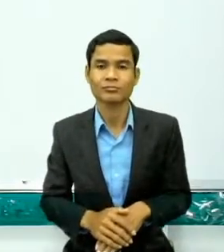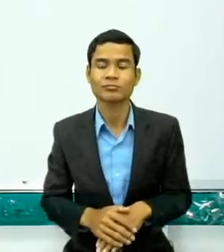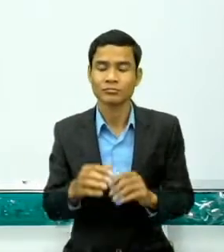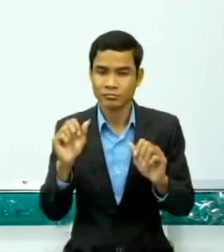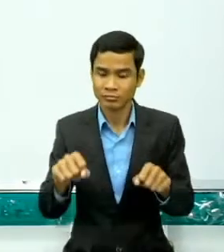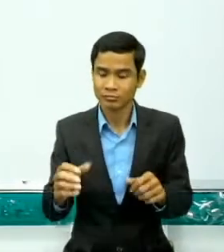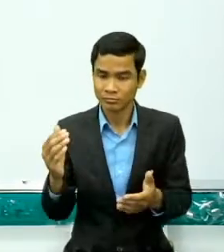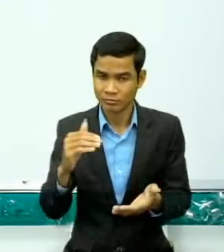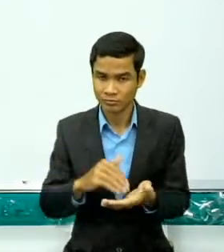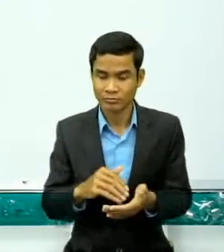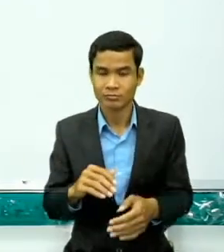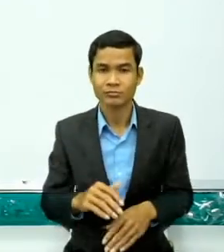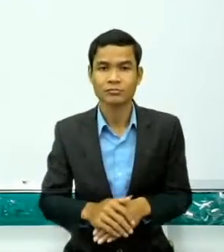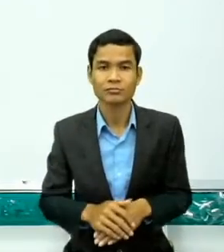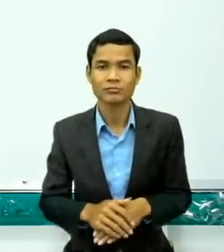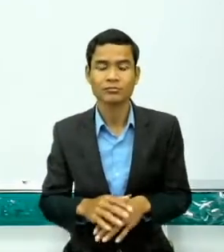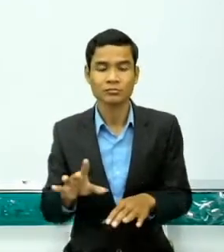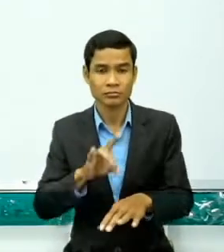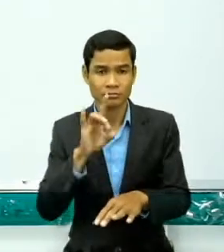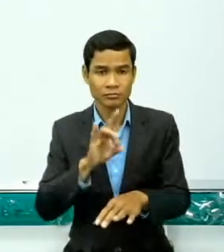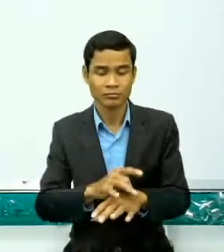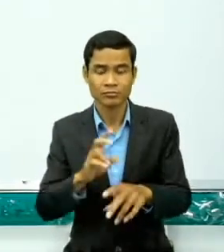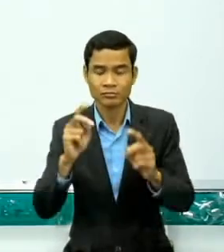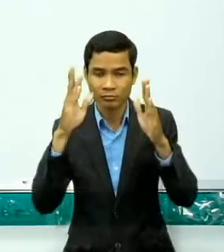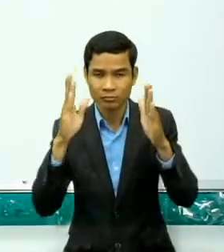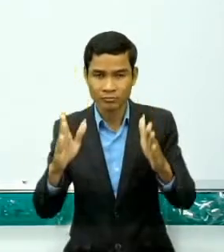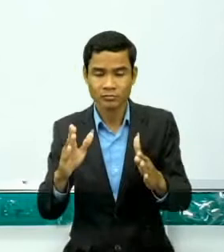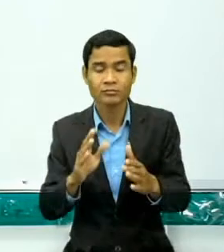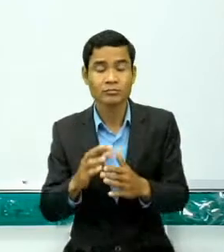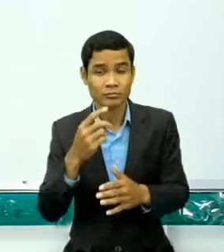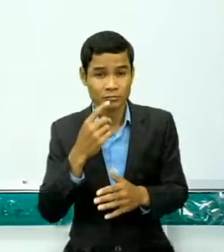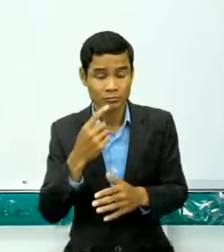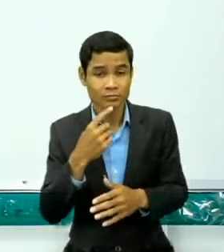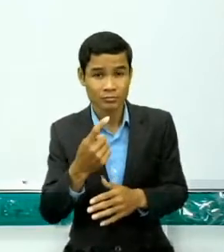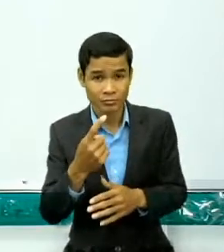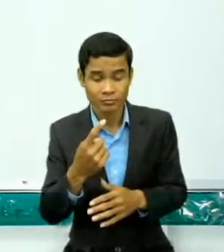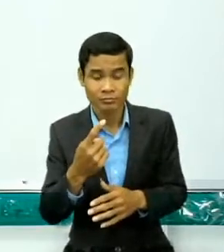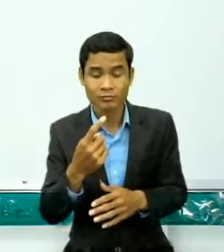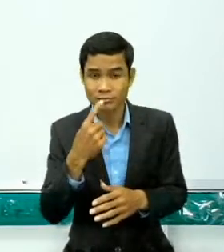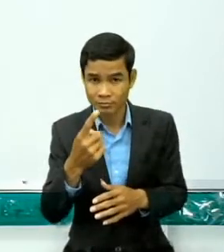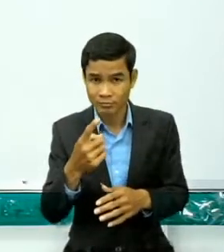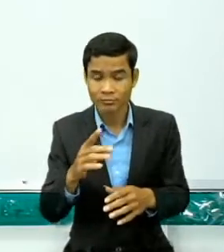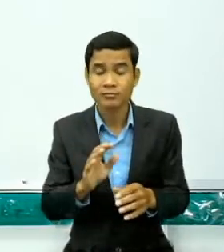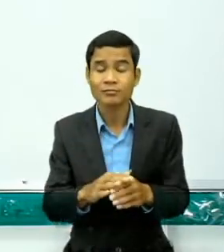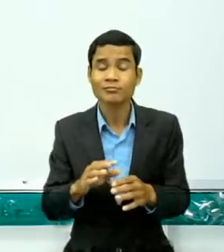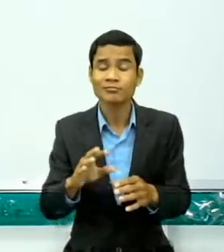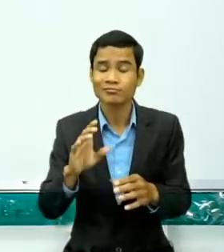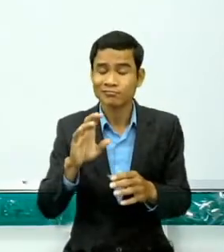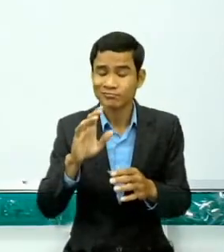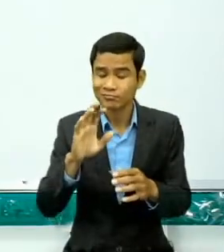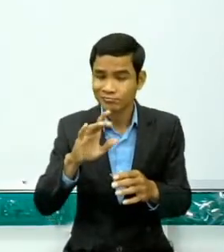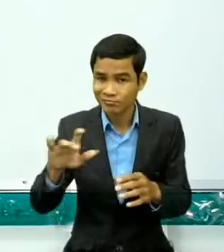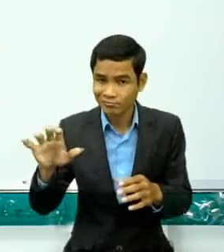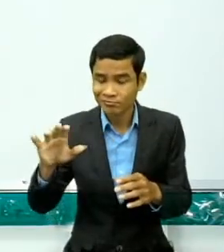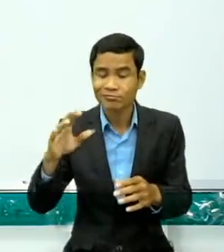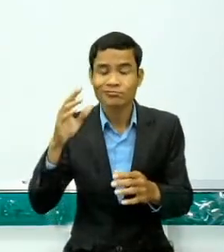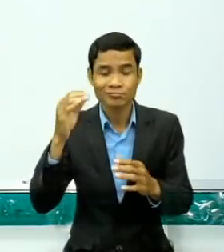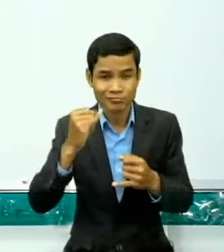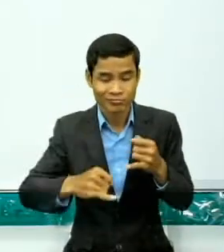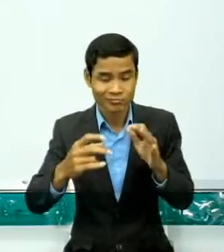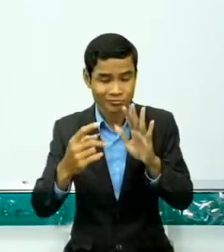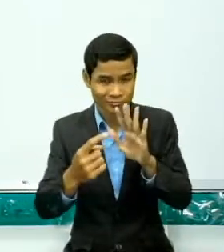ចាម្ដងទៀតពេលដែលអ្នកគ្រូបន្លឺសូរចុងអឺគឺយើងយកដៃ